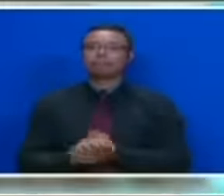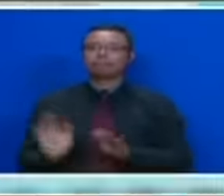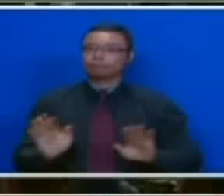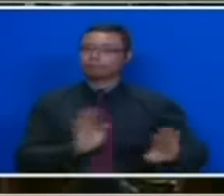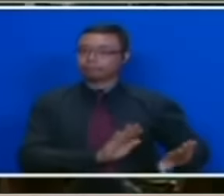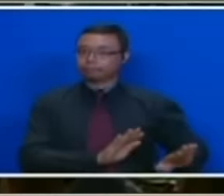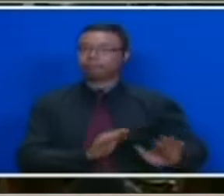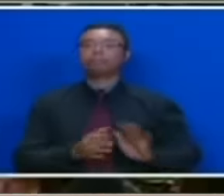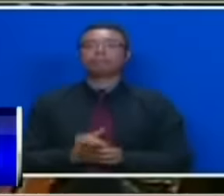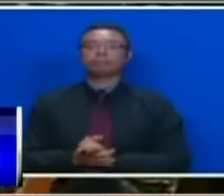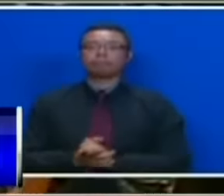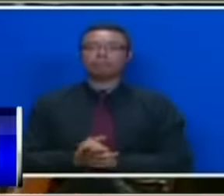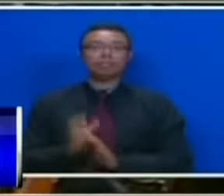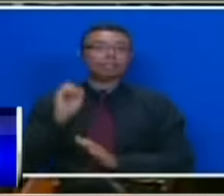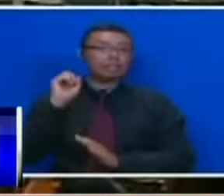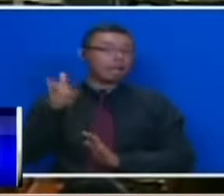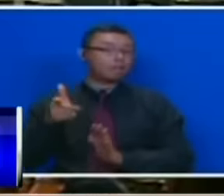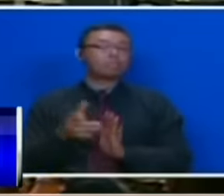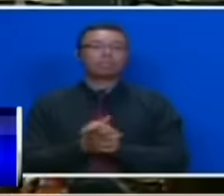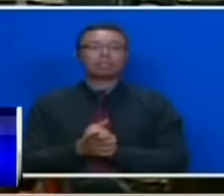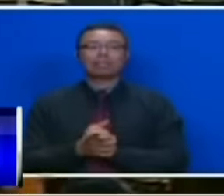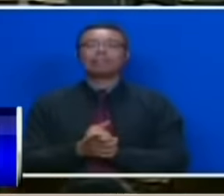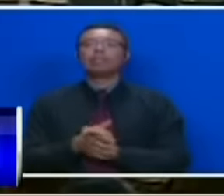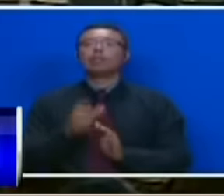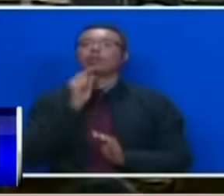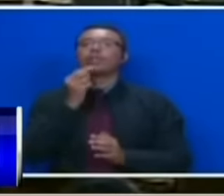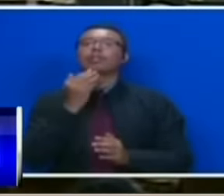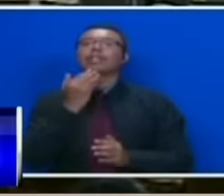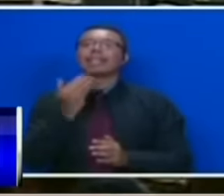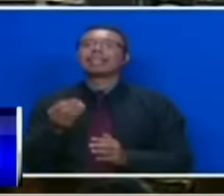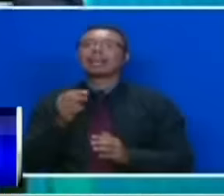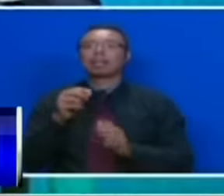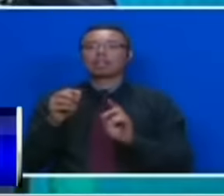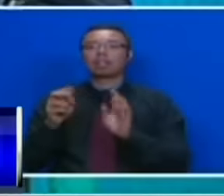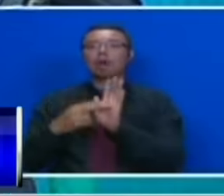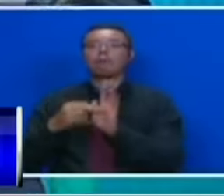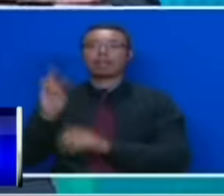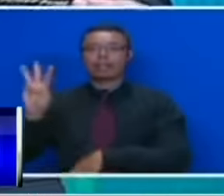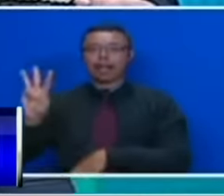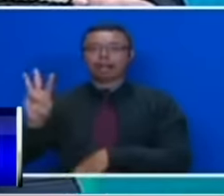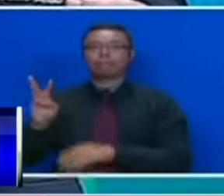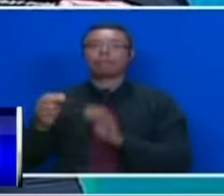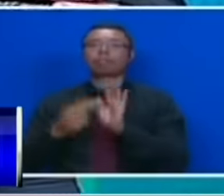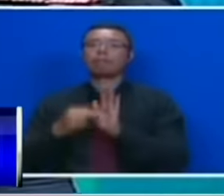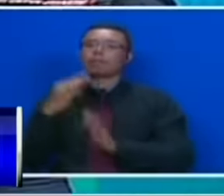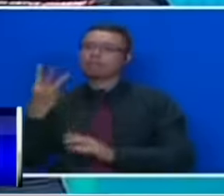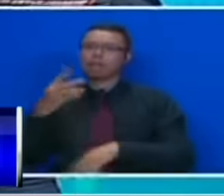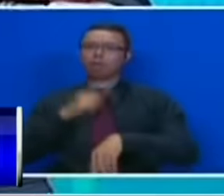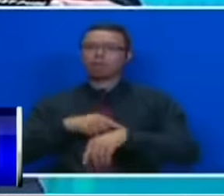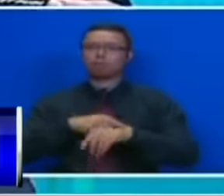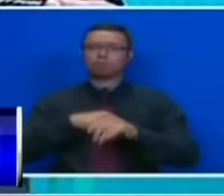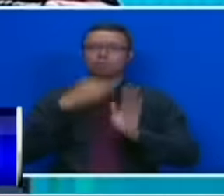Waktu habis. Selanjutnya, pertanyaan untuk Paslon 3. Paslon 3 dalam program